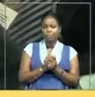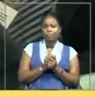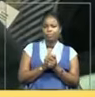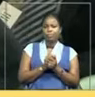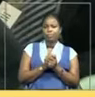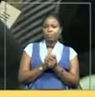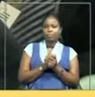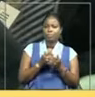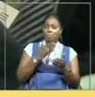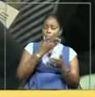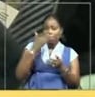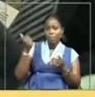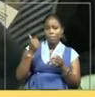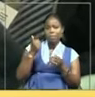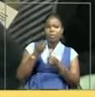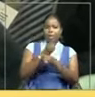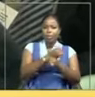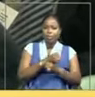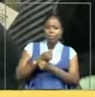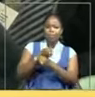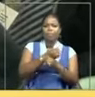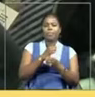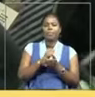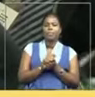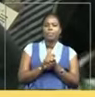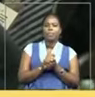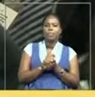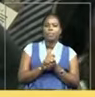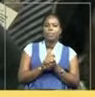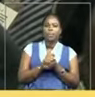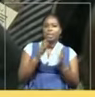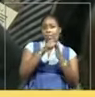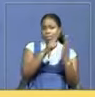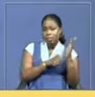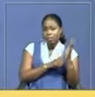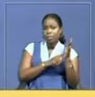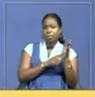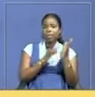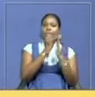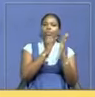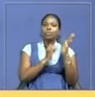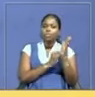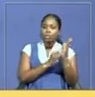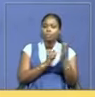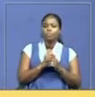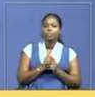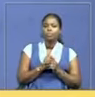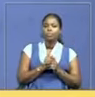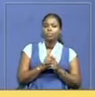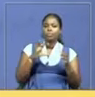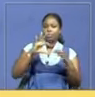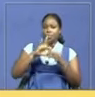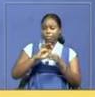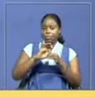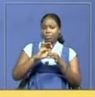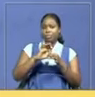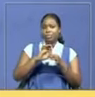encadré à aménager un dispositif législatif et institutionnel de nature à favoriser la